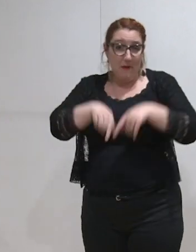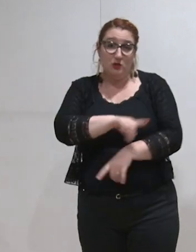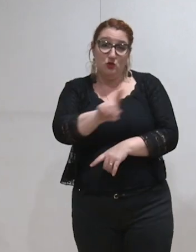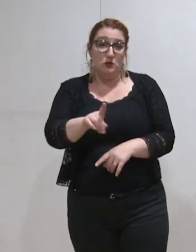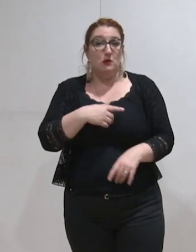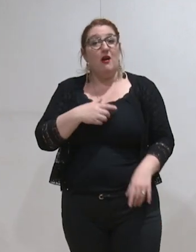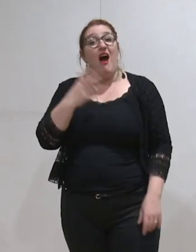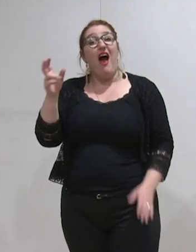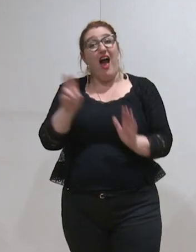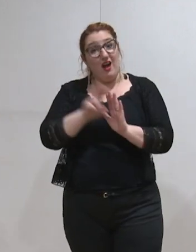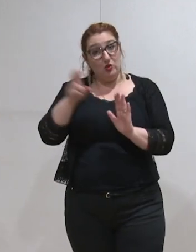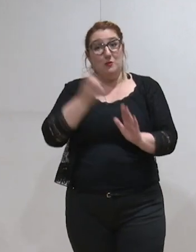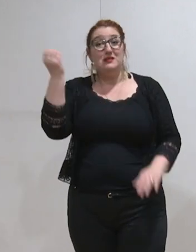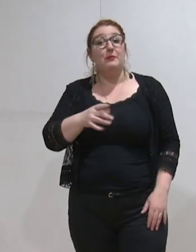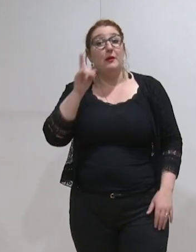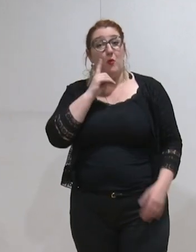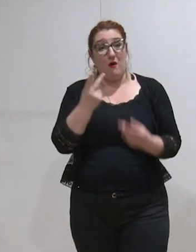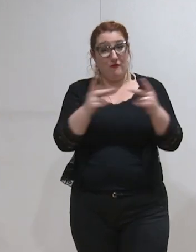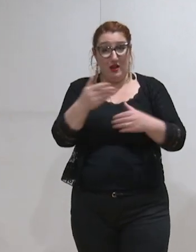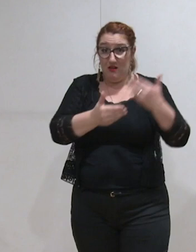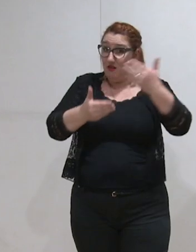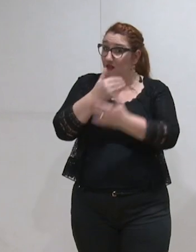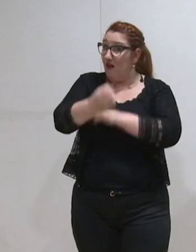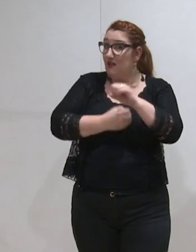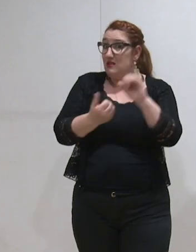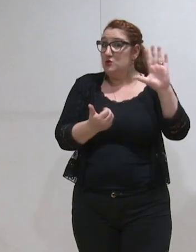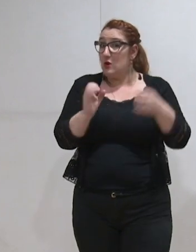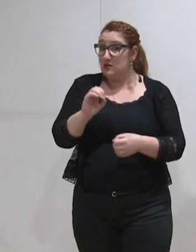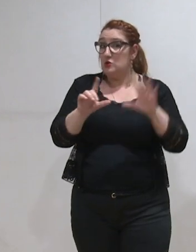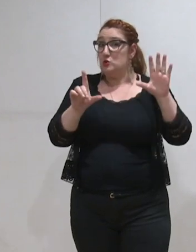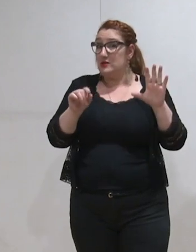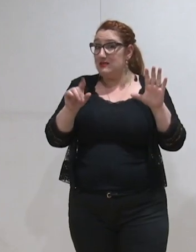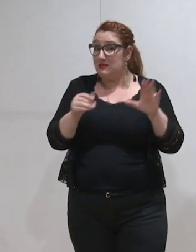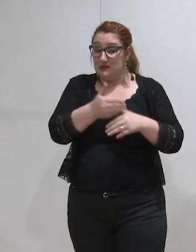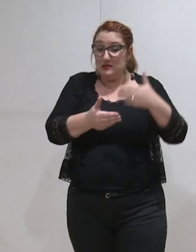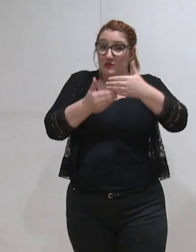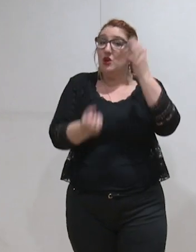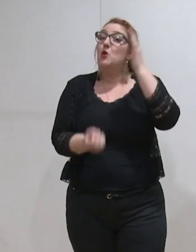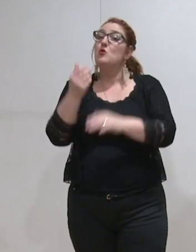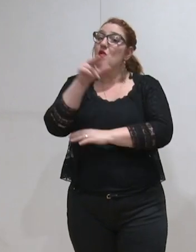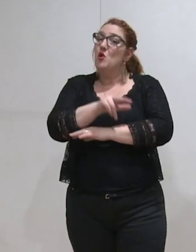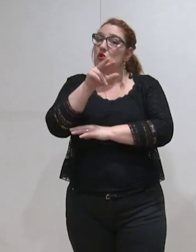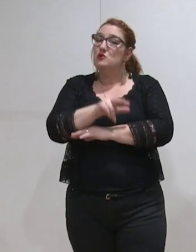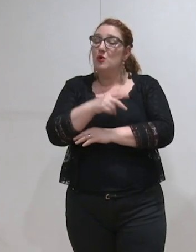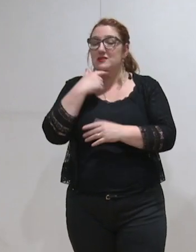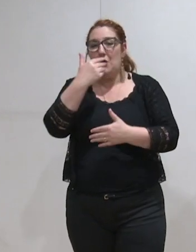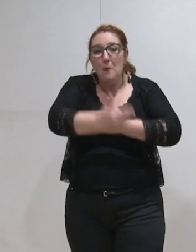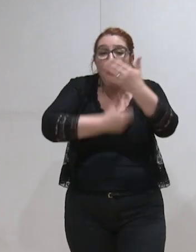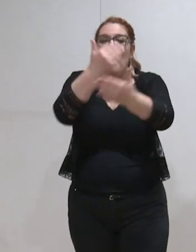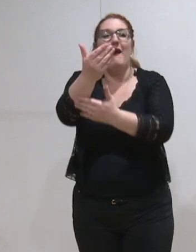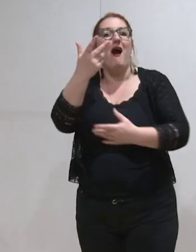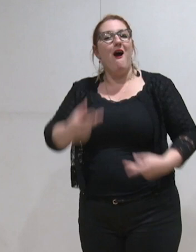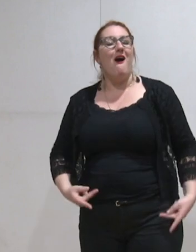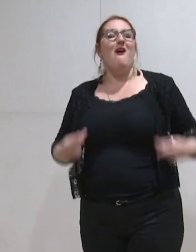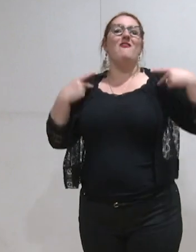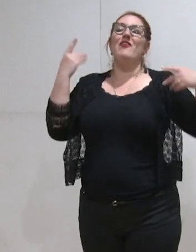été construite pour une grande partie dans annes 60 et 70 où donc les nouveaux logements ont été considérés comme une avancée majeure en terme de cadre de vie